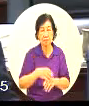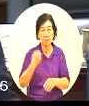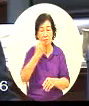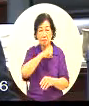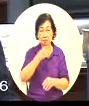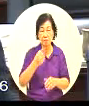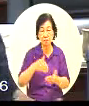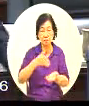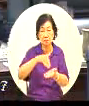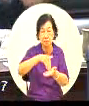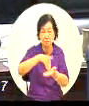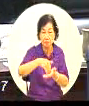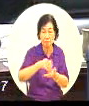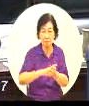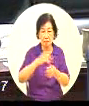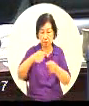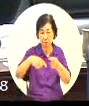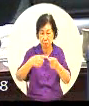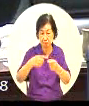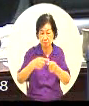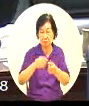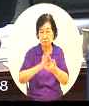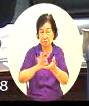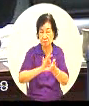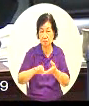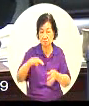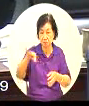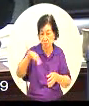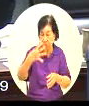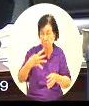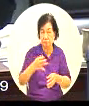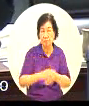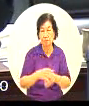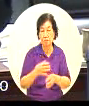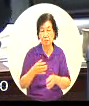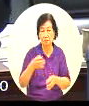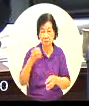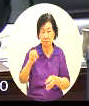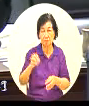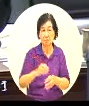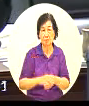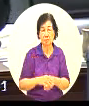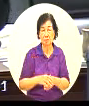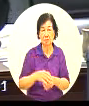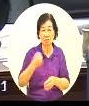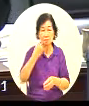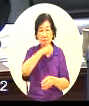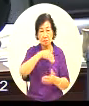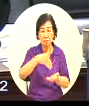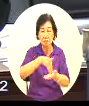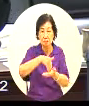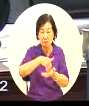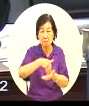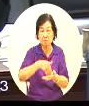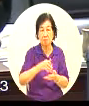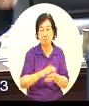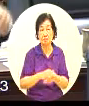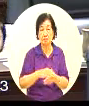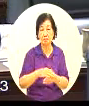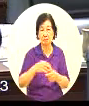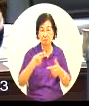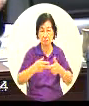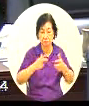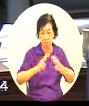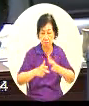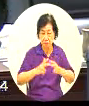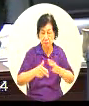度。我们来讲，就是讲，台塑伫任务厂，迄、那个厂一单交予咱中